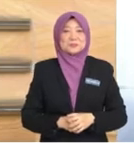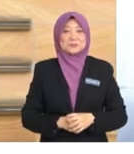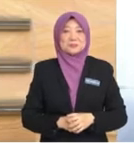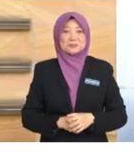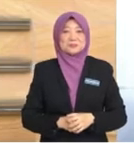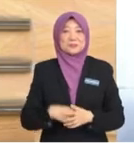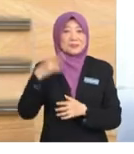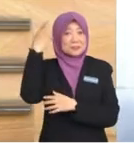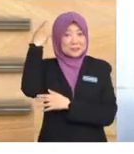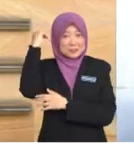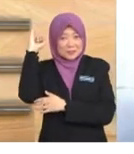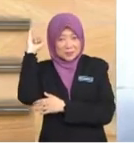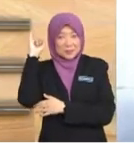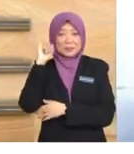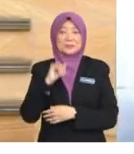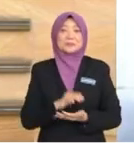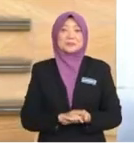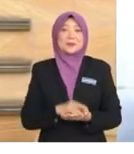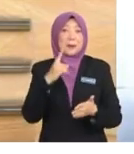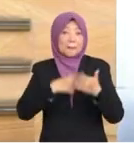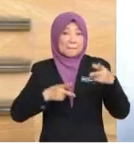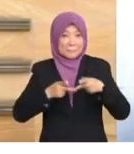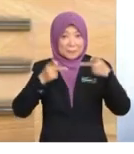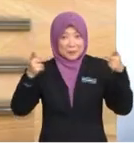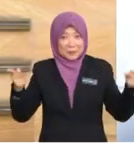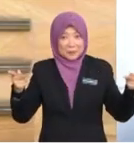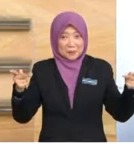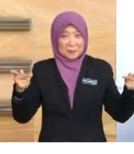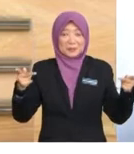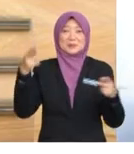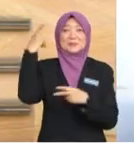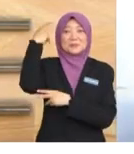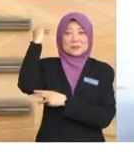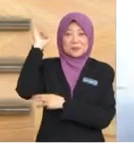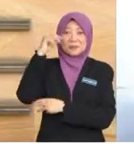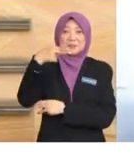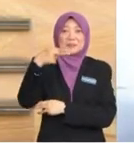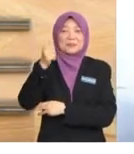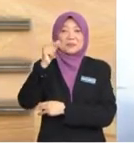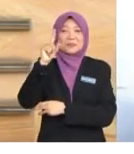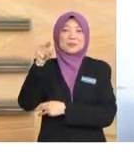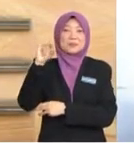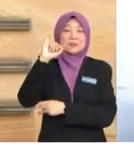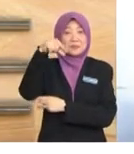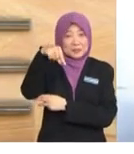Hai. Hai adik Haziq. Apa khabar? Hai Haziq. Hai.